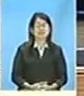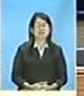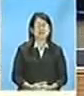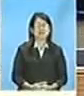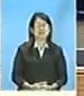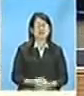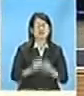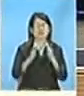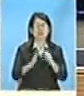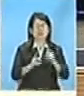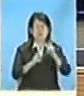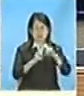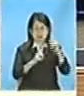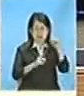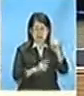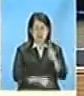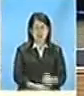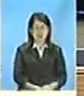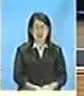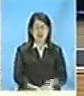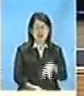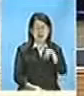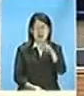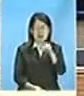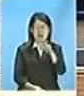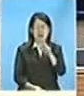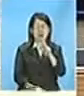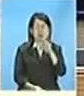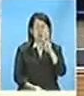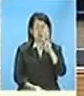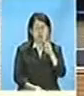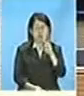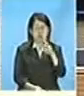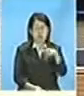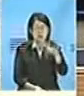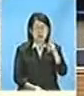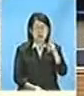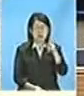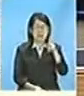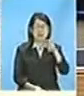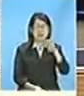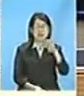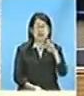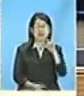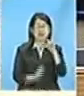ลำดับแรกเชิญเลยค่ะท่านหม่อมหลวงปิยพันธ์ศิธวัฒน์ค่ะเชิญค่ะ